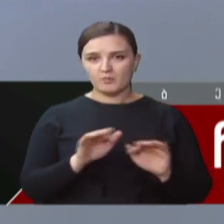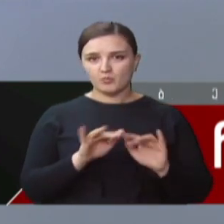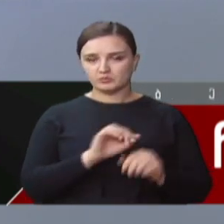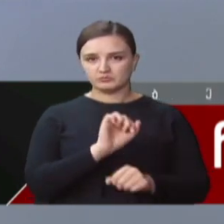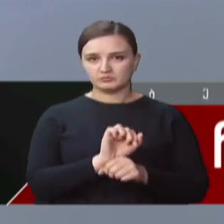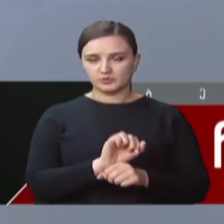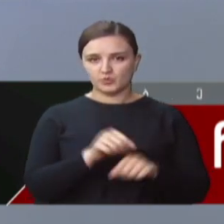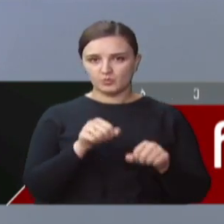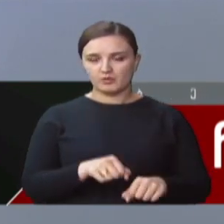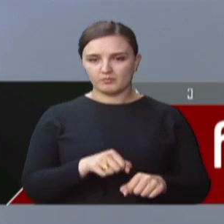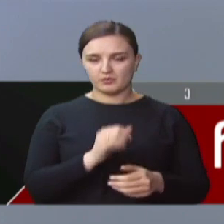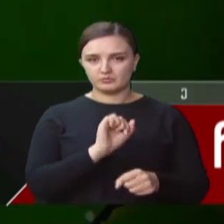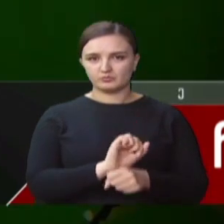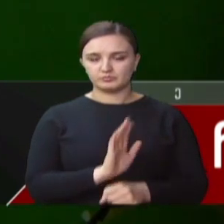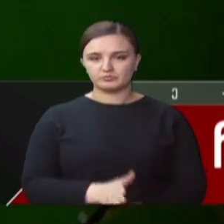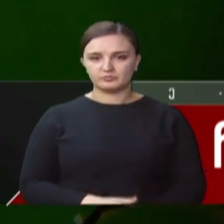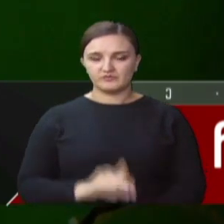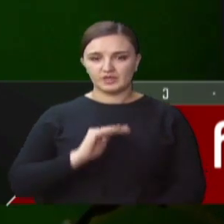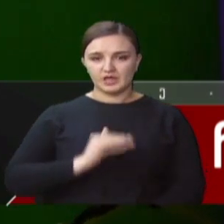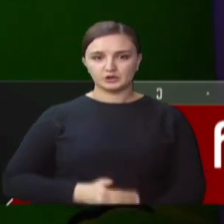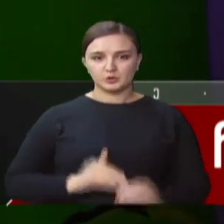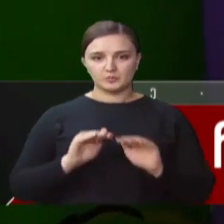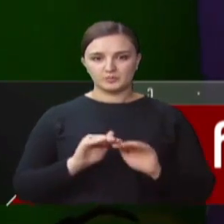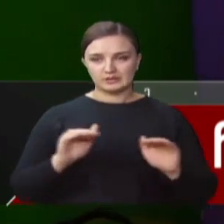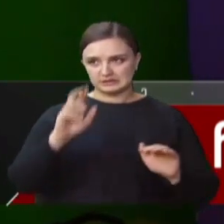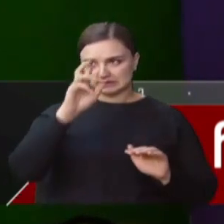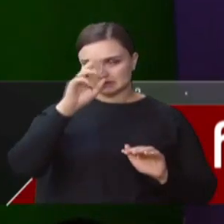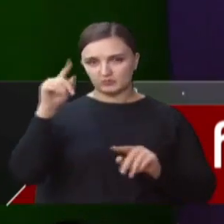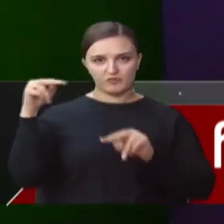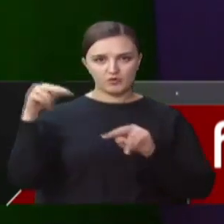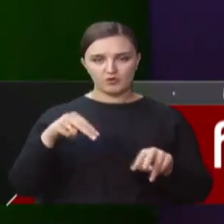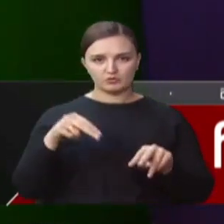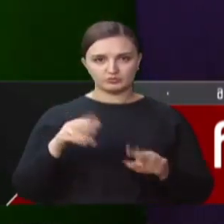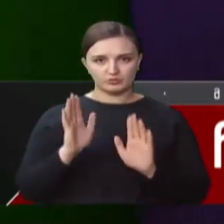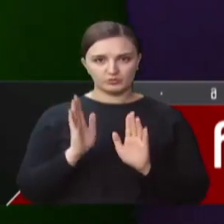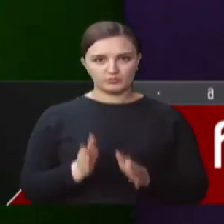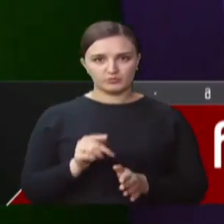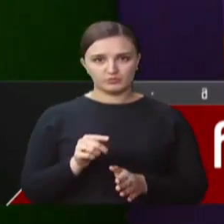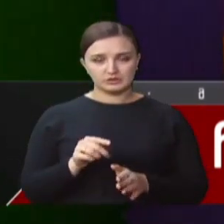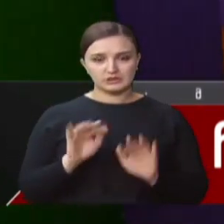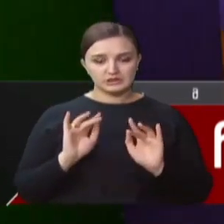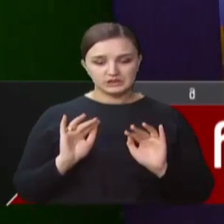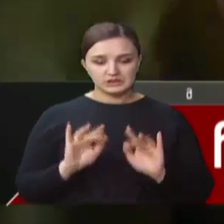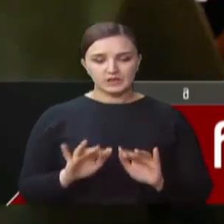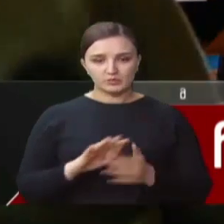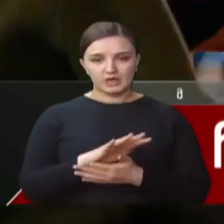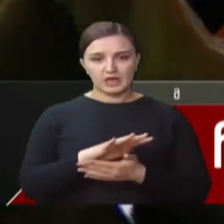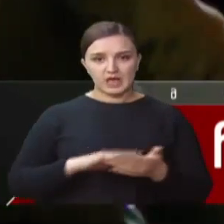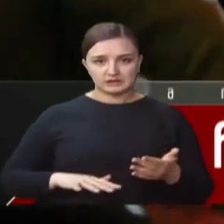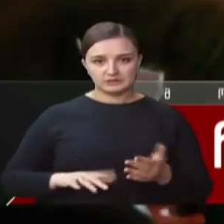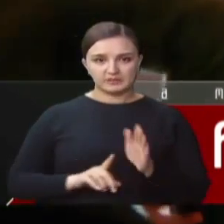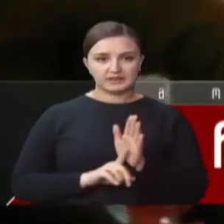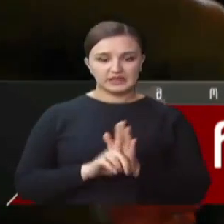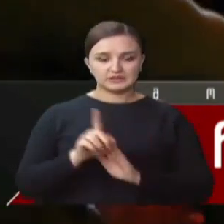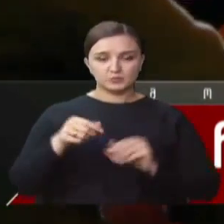uplebas dakarkave. Kerzo baghebis sakhmtsipos kontrolis kvesh ekcevian. Imistvis rom sakmienobis gagrdzelebis an